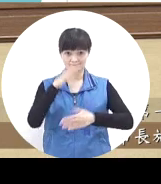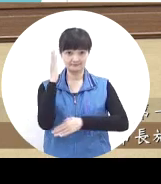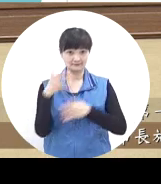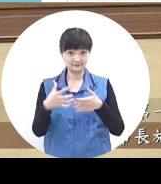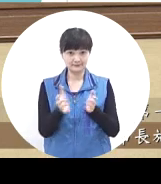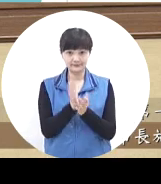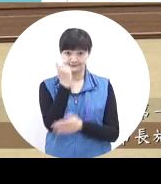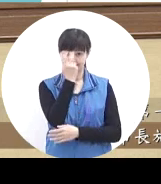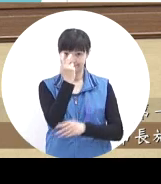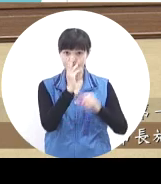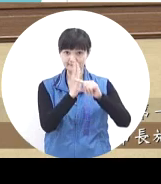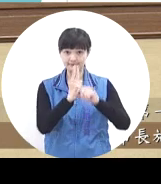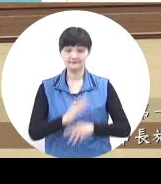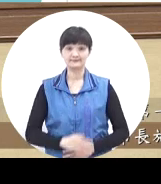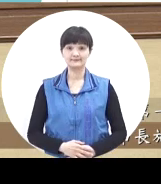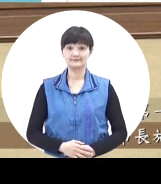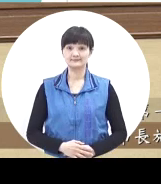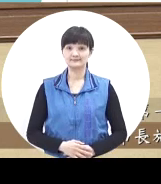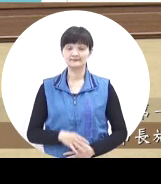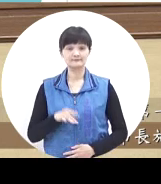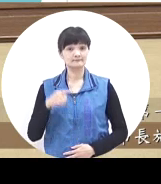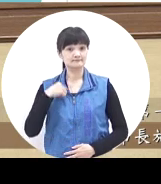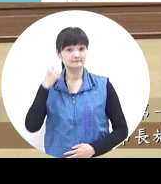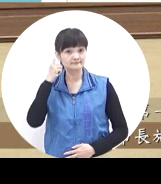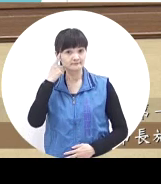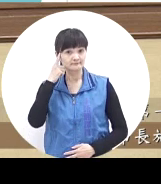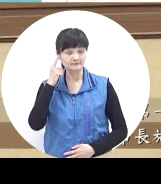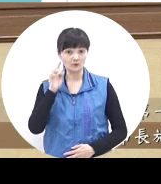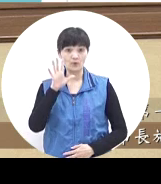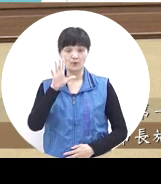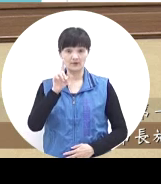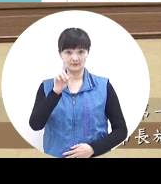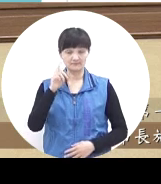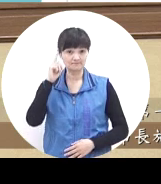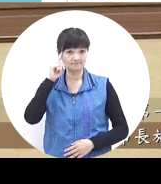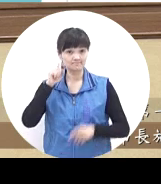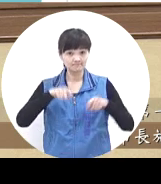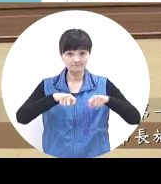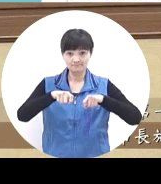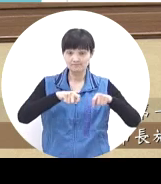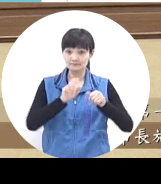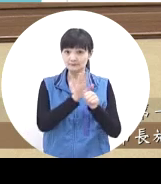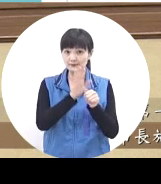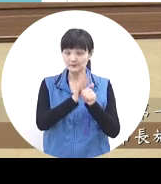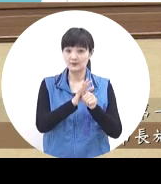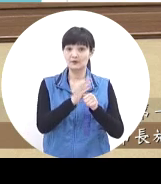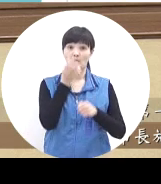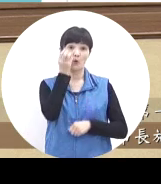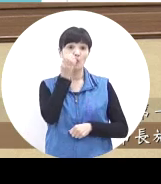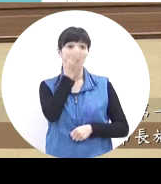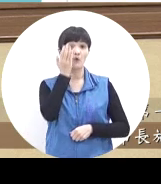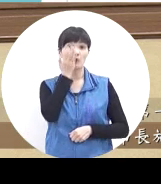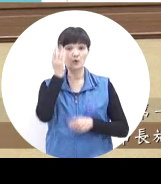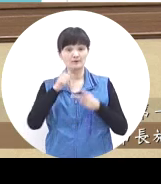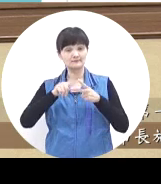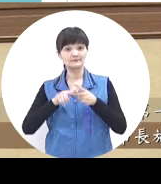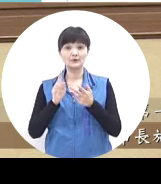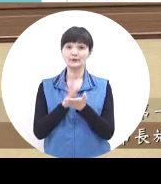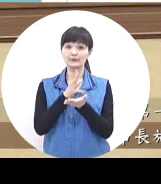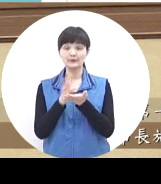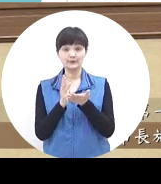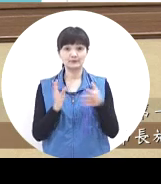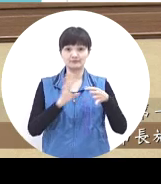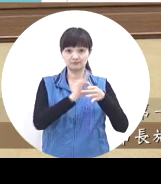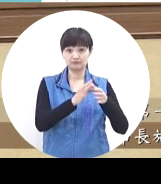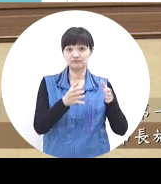中，这个部分我们用迎合欢的计划来全面结合观光休闲，让新北市